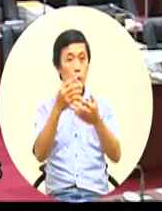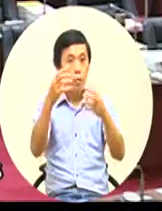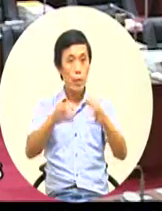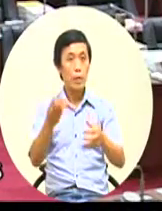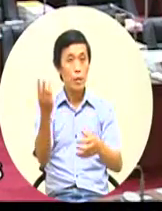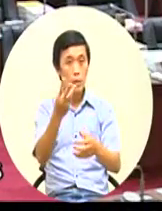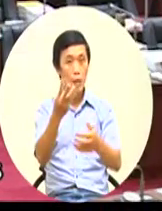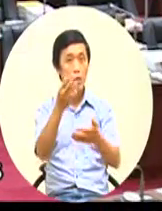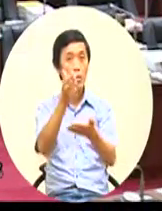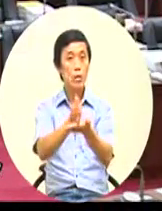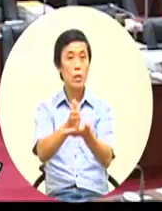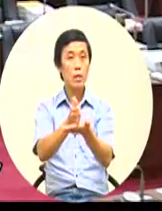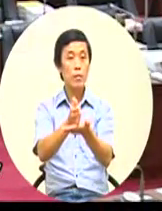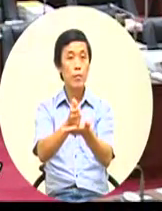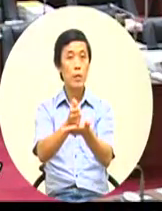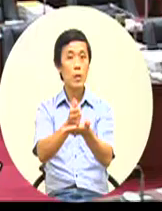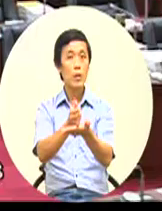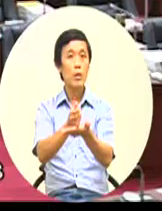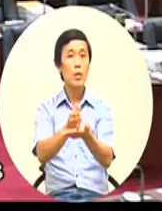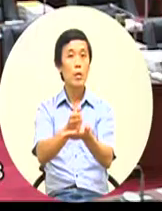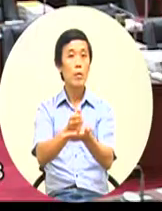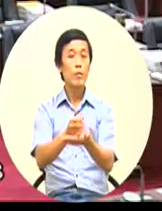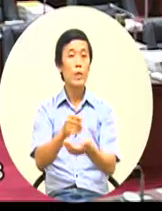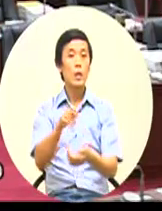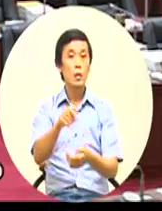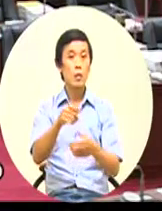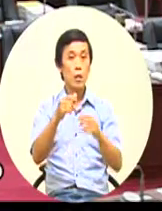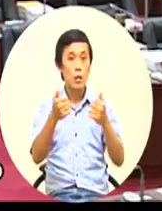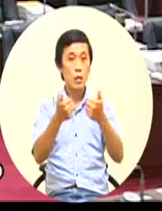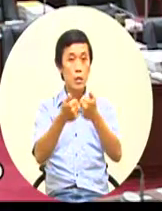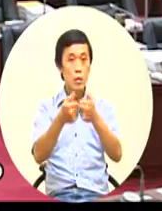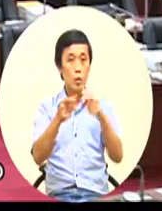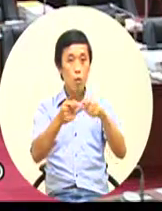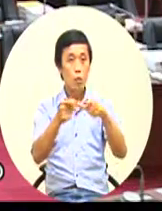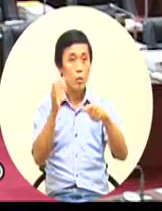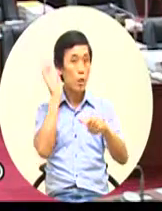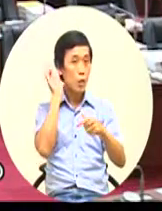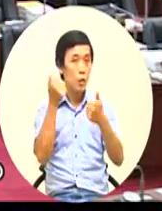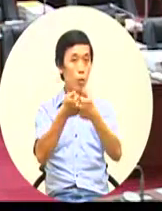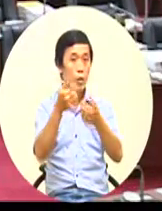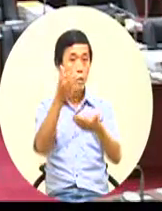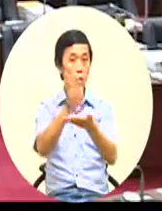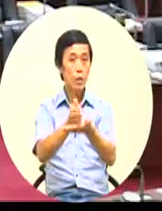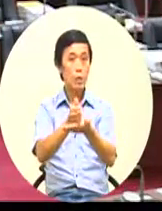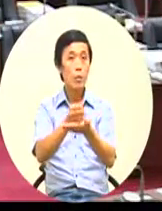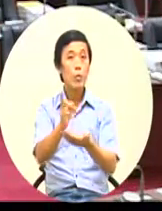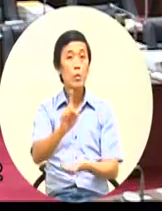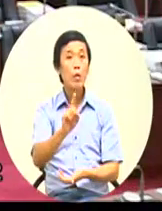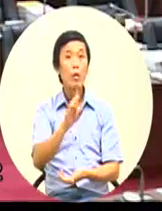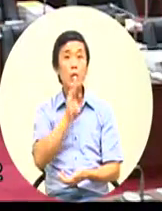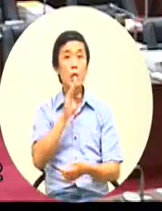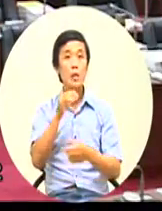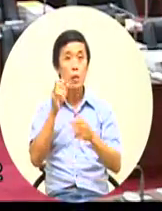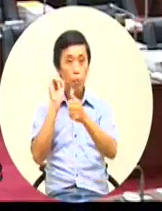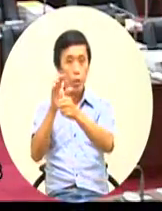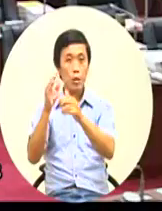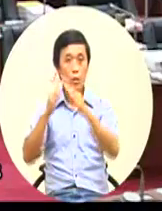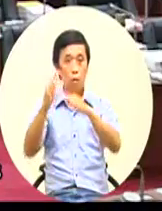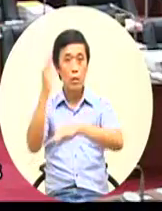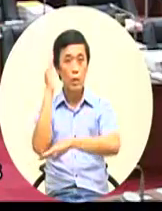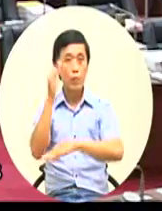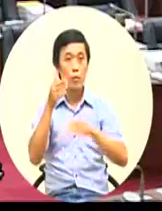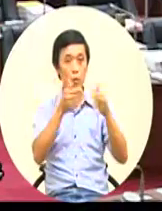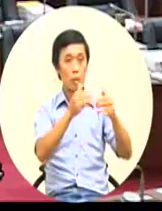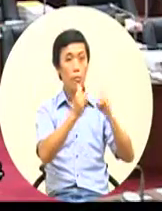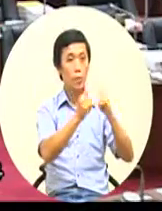立即喊暂停了。暂停就是讲，市政府爱听民意，就是叫咱市长你的